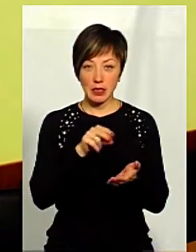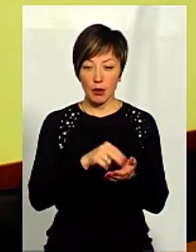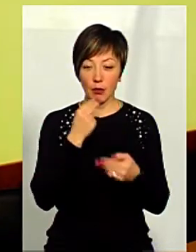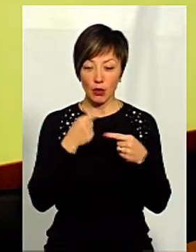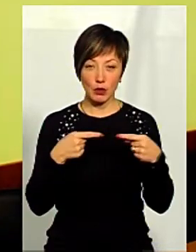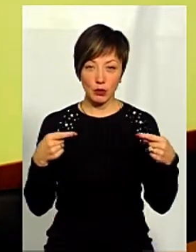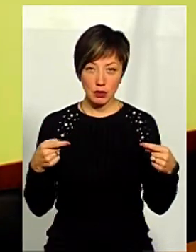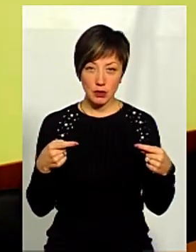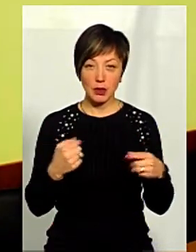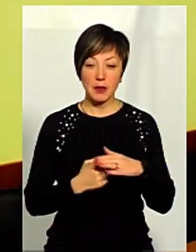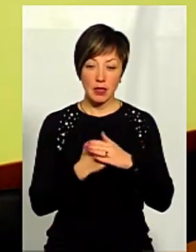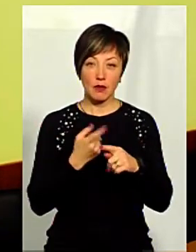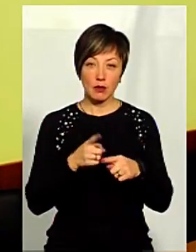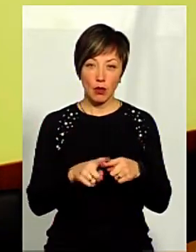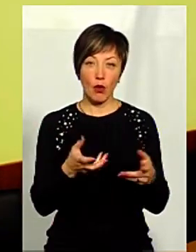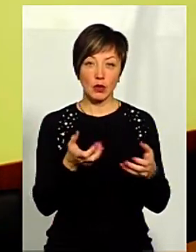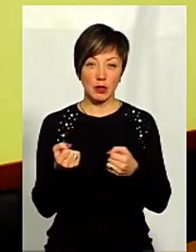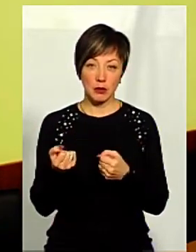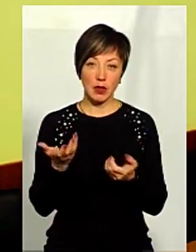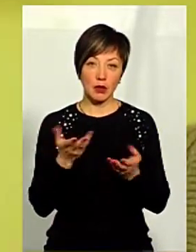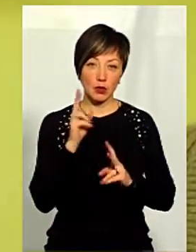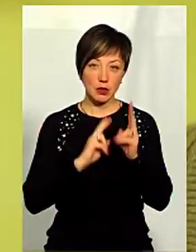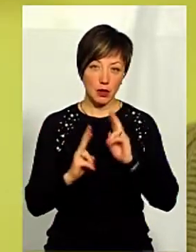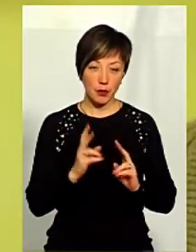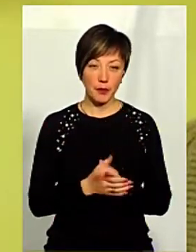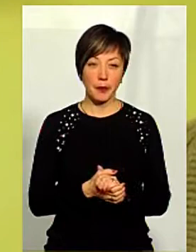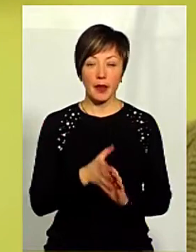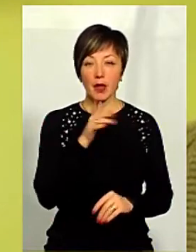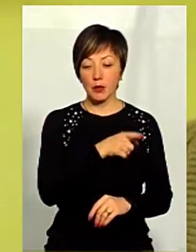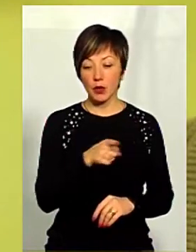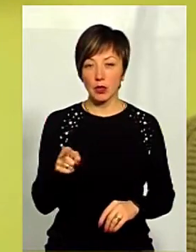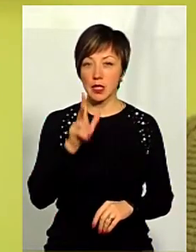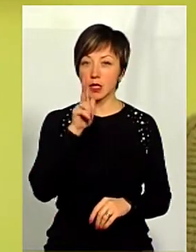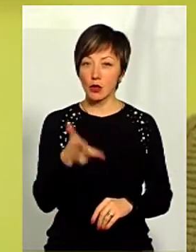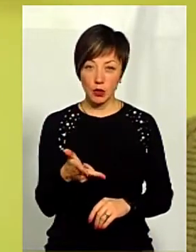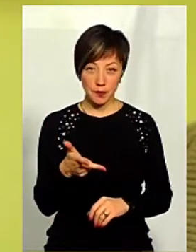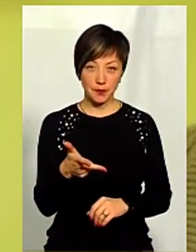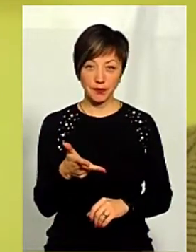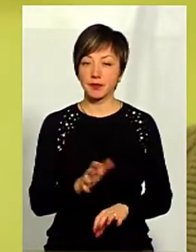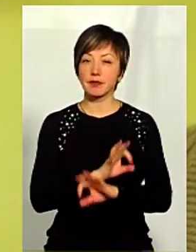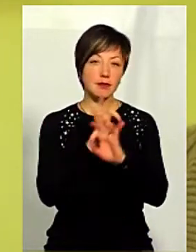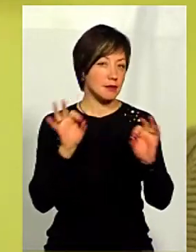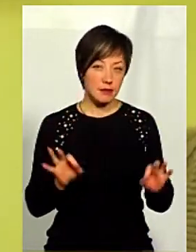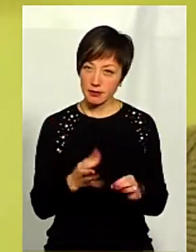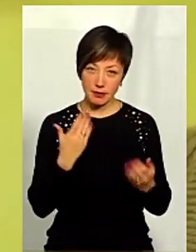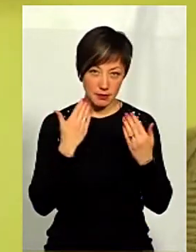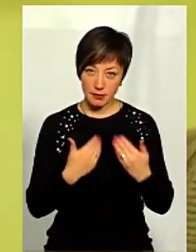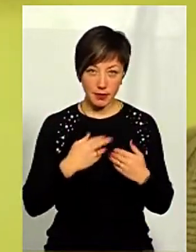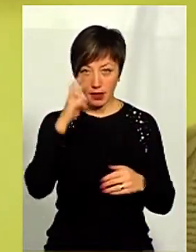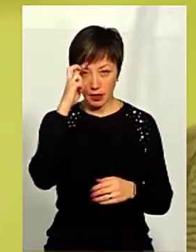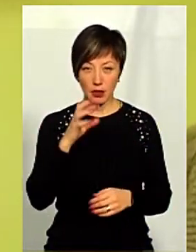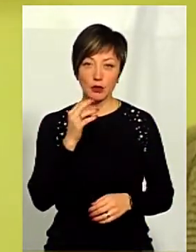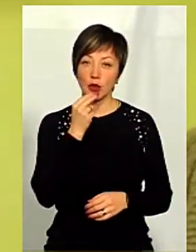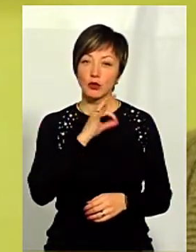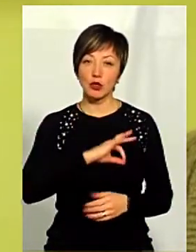продукції, на підставі чого ми отримали скаргу. На протязі 3 років ніхто не звертався до